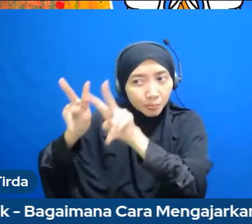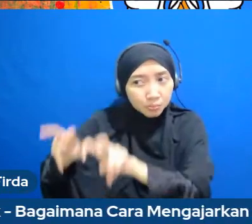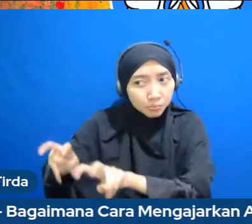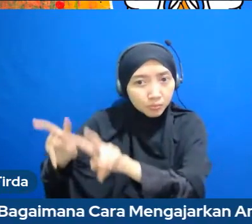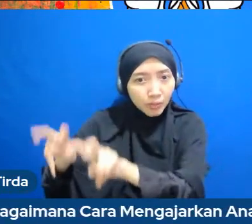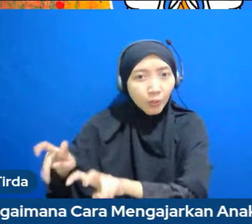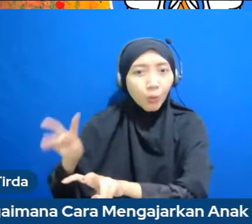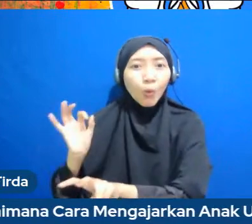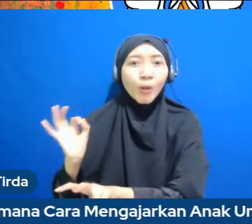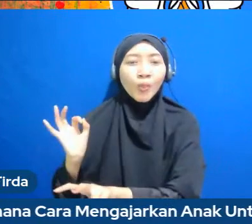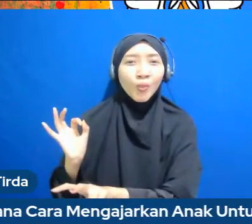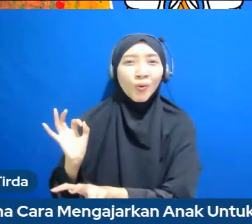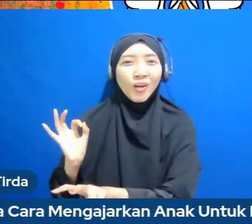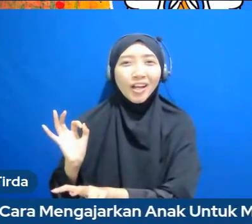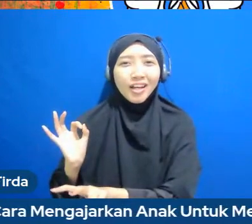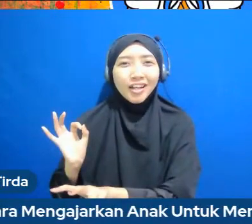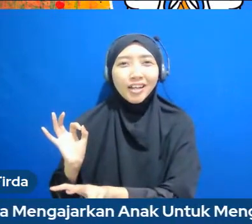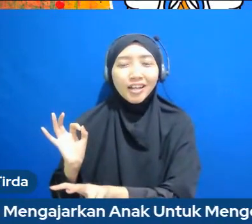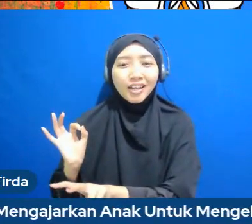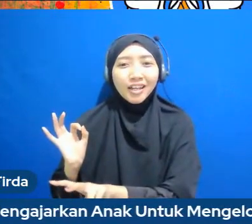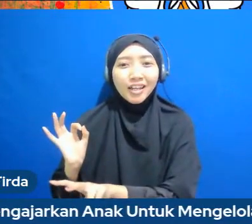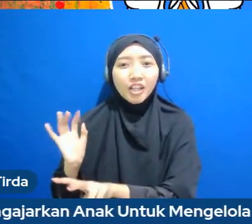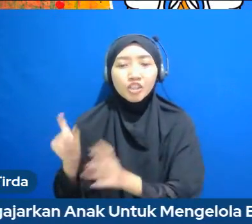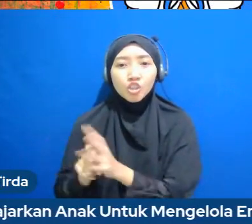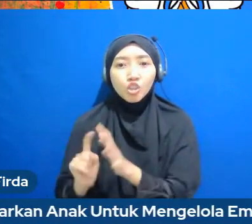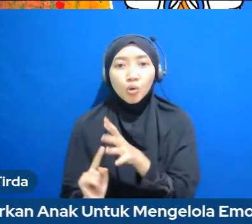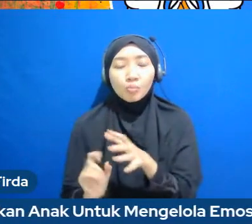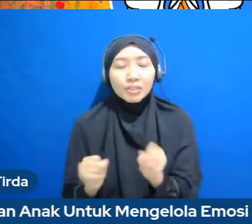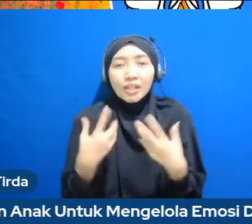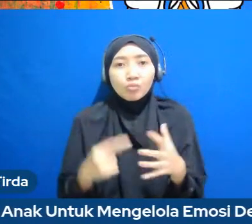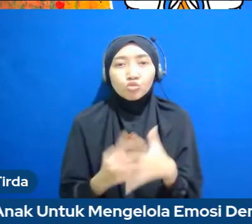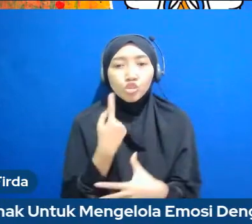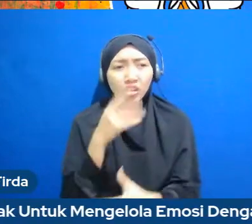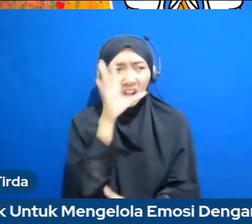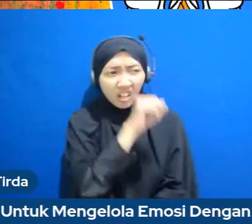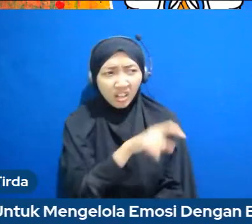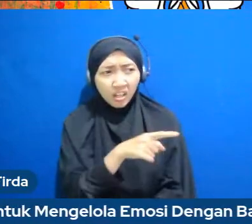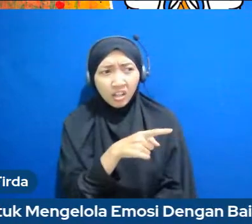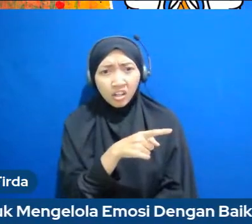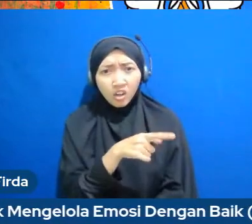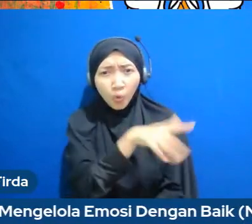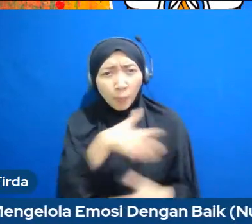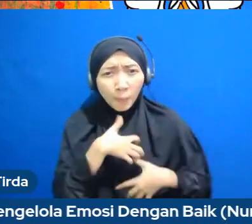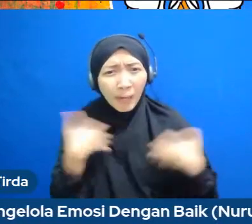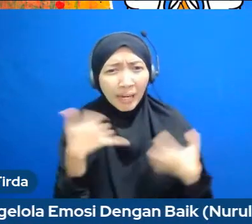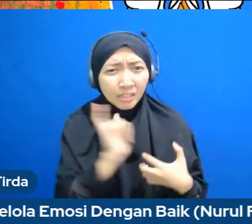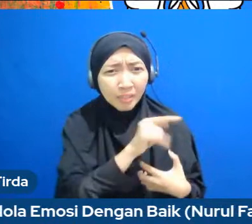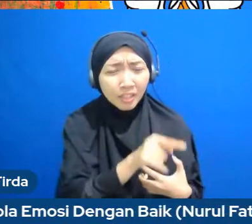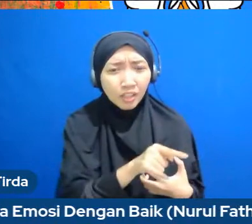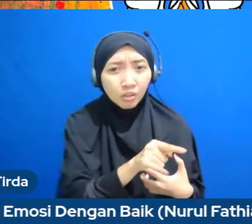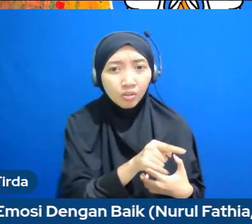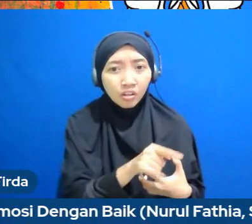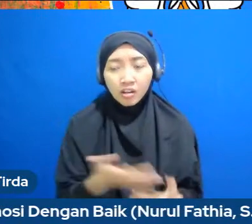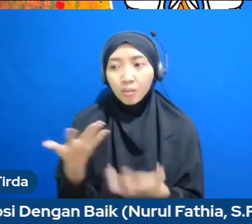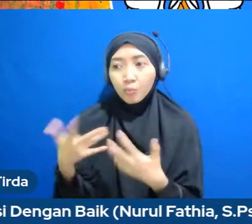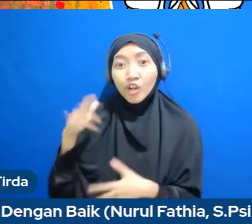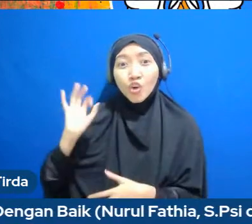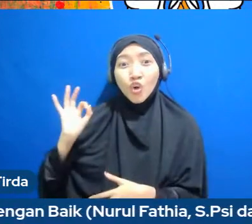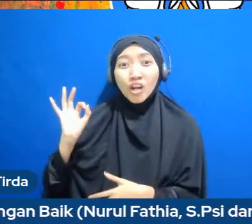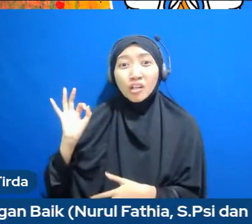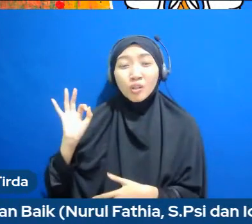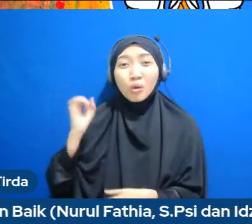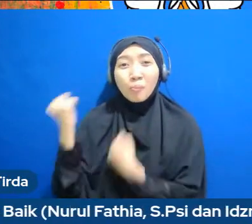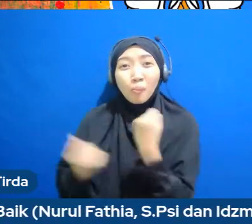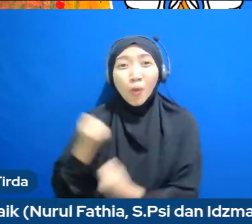tua. Sehingga tiba-tiba muncul gitu, aneh gitu, misalnya tuh kok kamu marah kayak gitu kan, mungkin aja orang tuanya pernah melakukan kayak